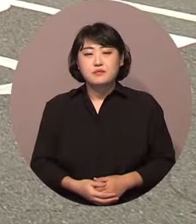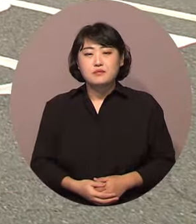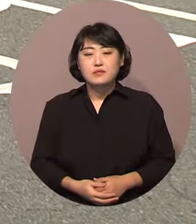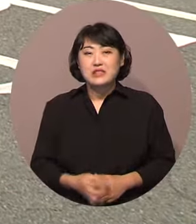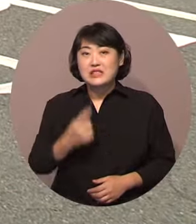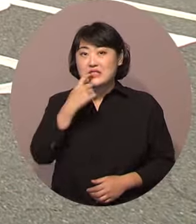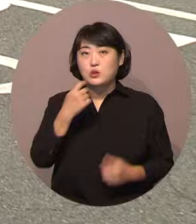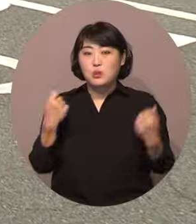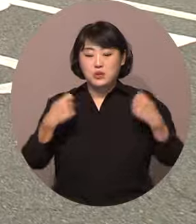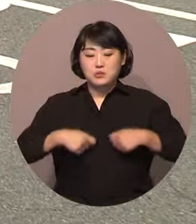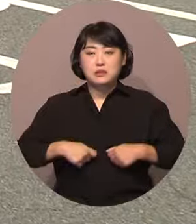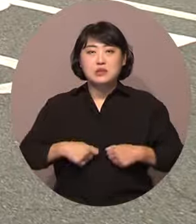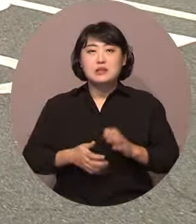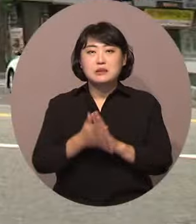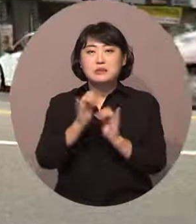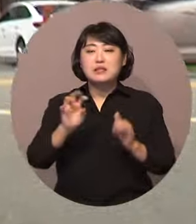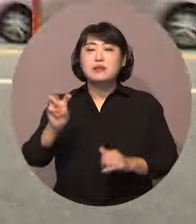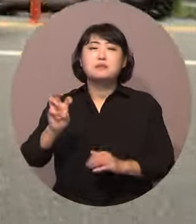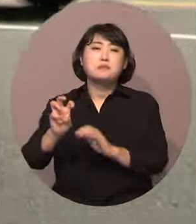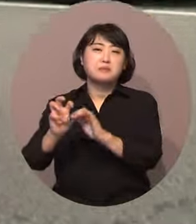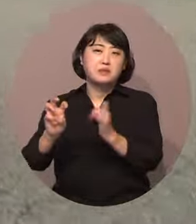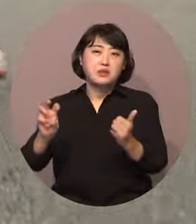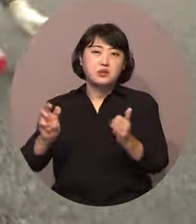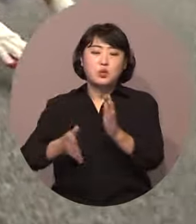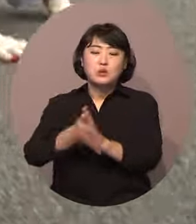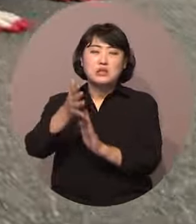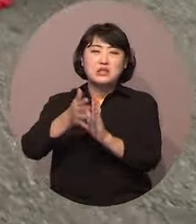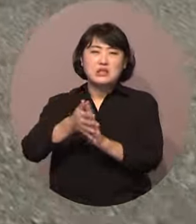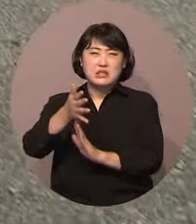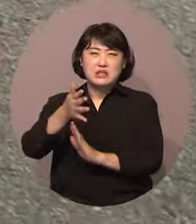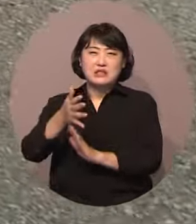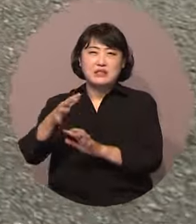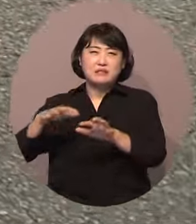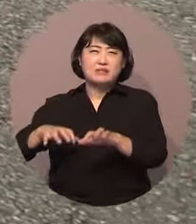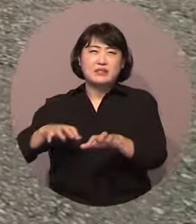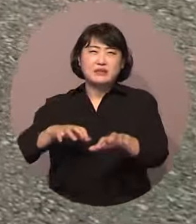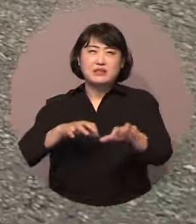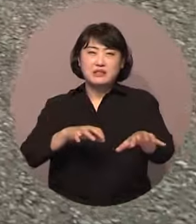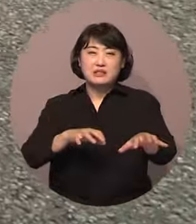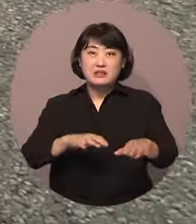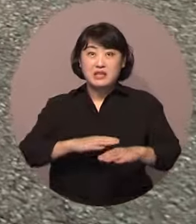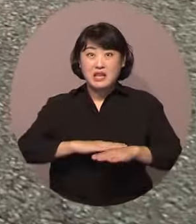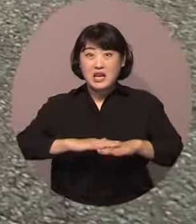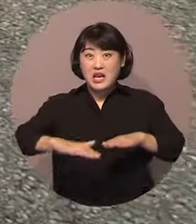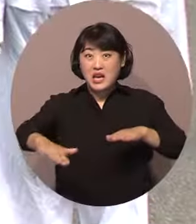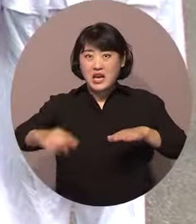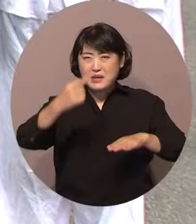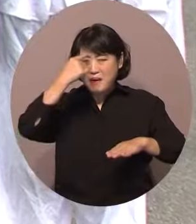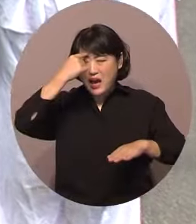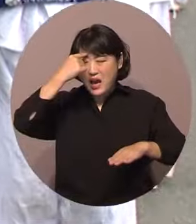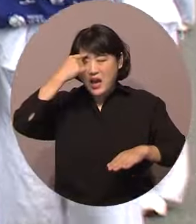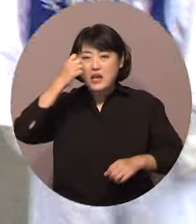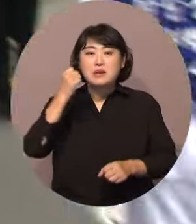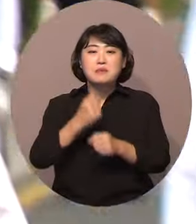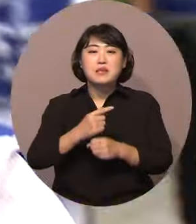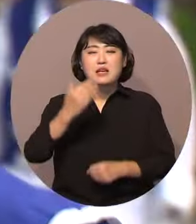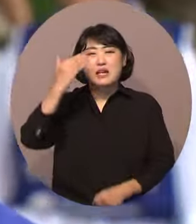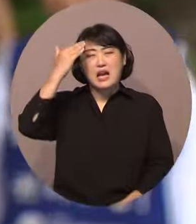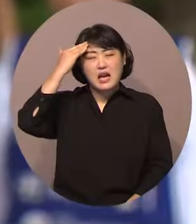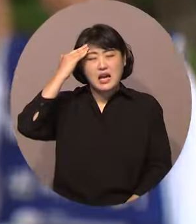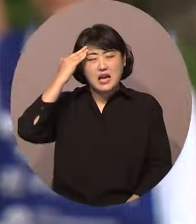흰색 옷을 입은 시민 30명이 도심 속 도로를 뒤덮었습니다. 아스팔트에 닿은 이마는 어느새